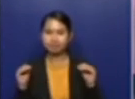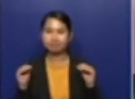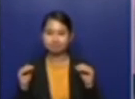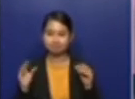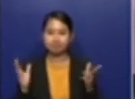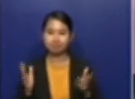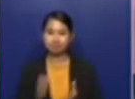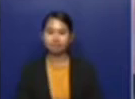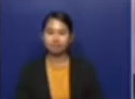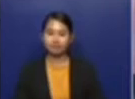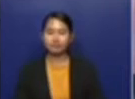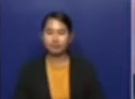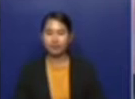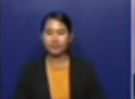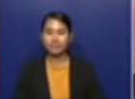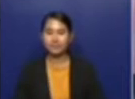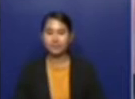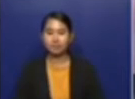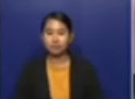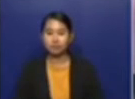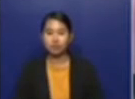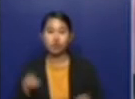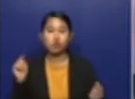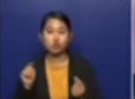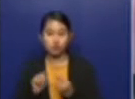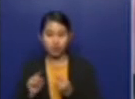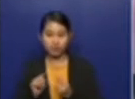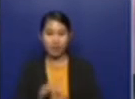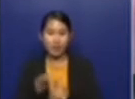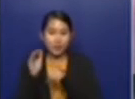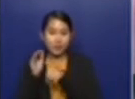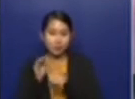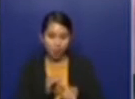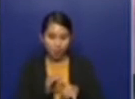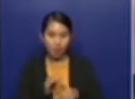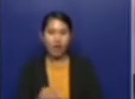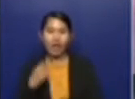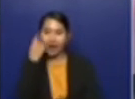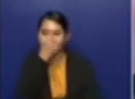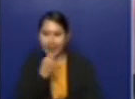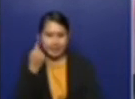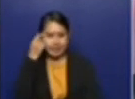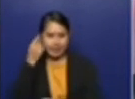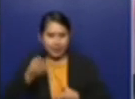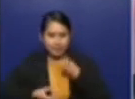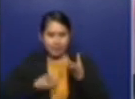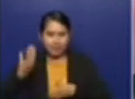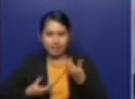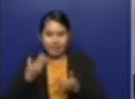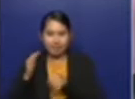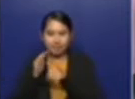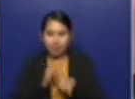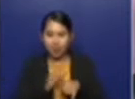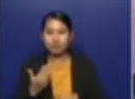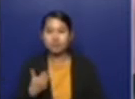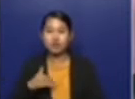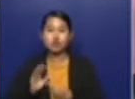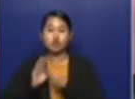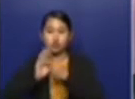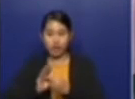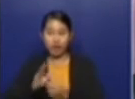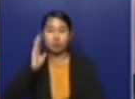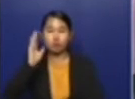ใดนอกจากนั้นแล้วการคุกคามบุคคลที่แสดงความคิดเห็นตัวอย่างเช่นคดีของจ่านิ